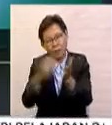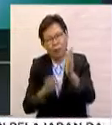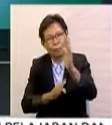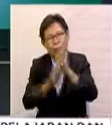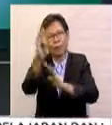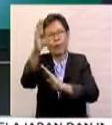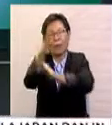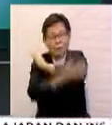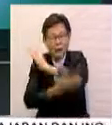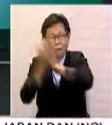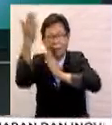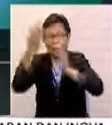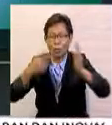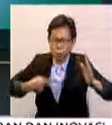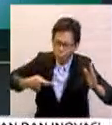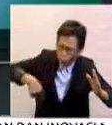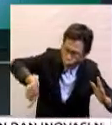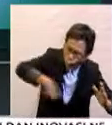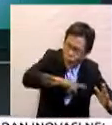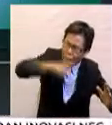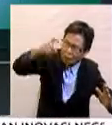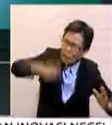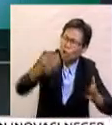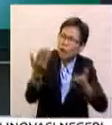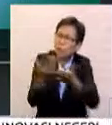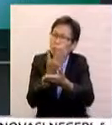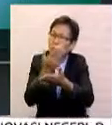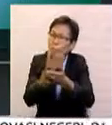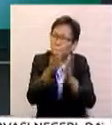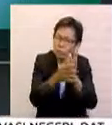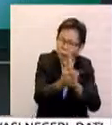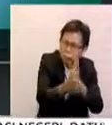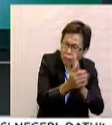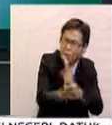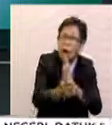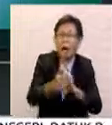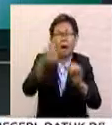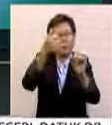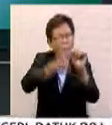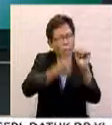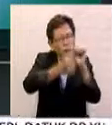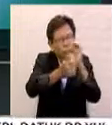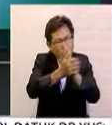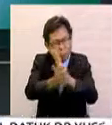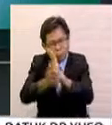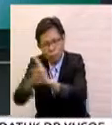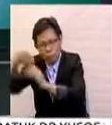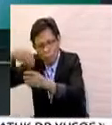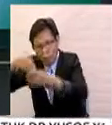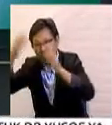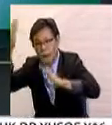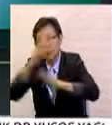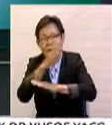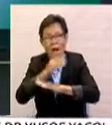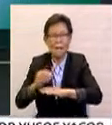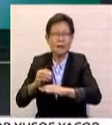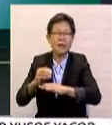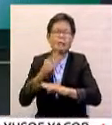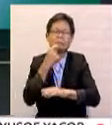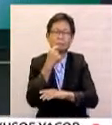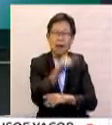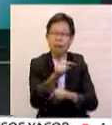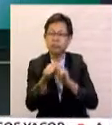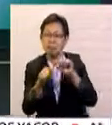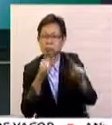nation, we need every single new talent, every talent that was untapped in Malaysia, and to knock on them and